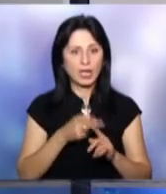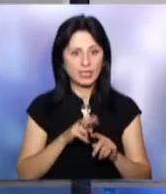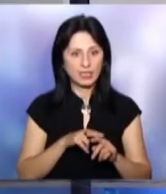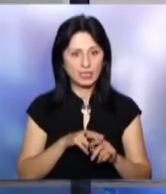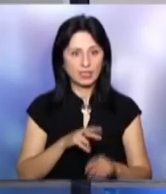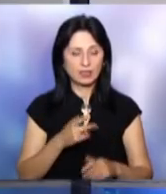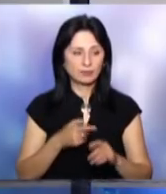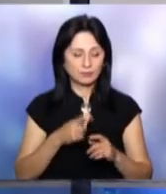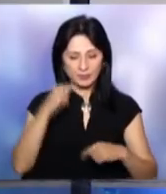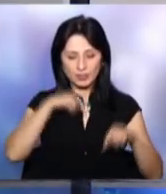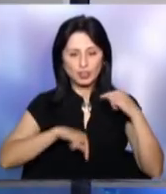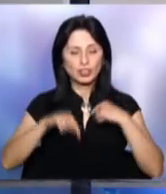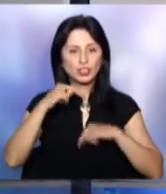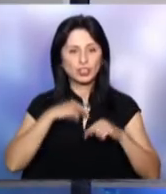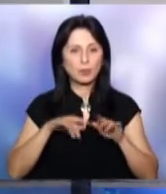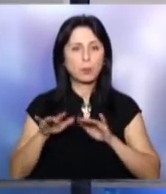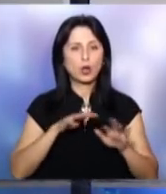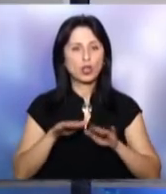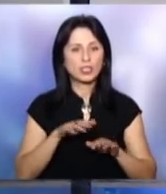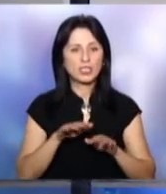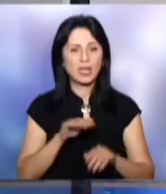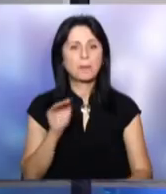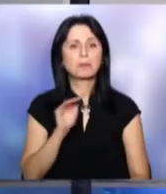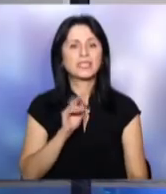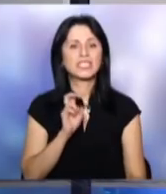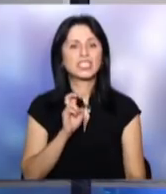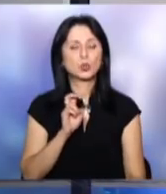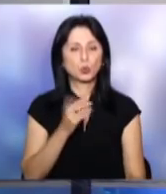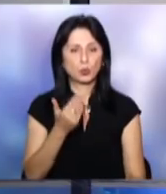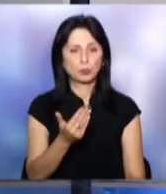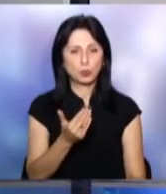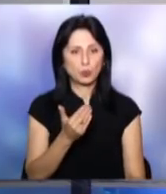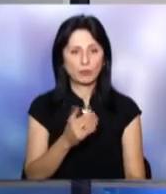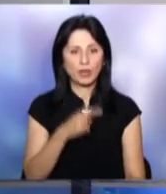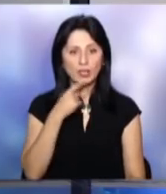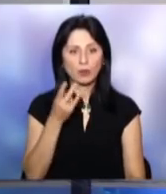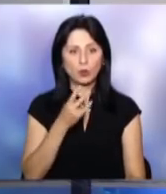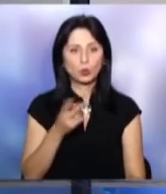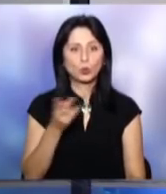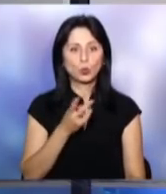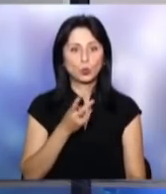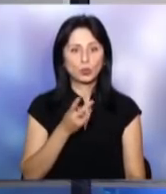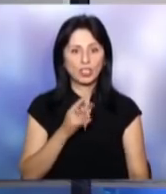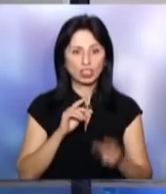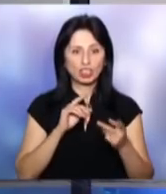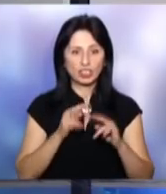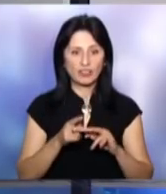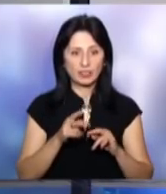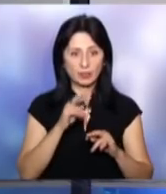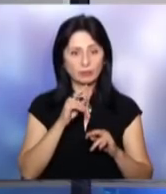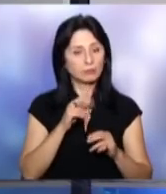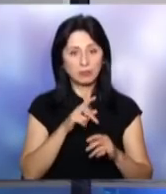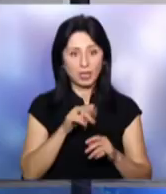არის ბიოქიმიური პროცესის მოშლა, ანუ ეს არის ფიზიკური, ასე ვთქვათ, და რა თქმა უნდა მაშინ უნდა ბიოქიმია შევცვალოთ და